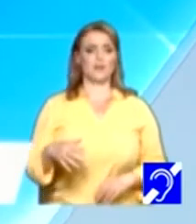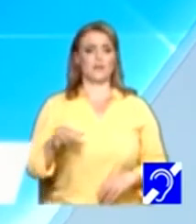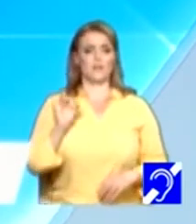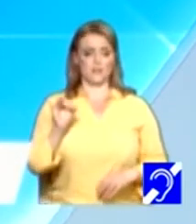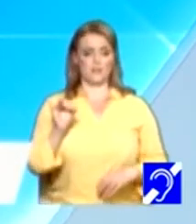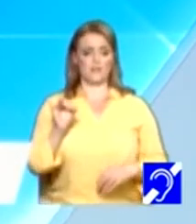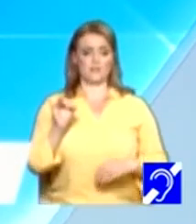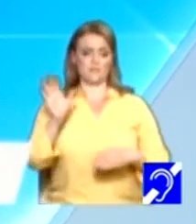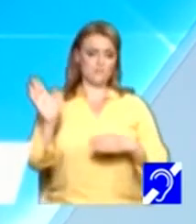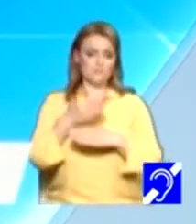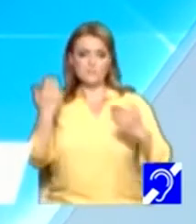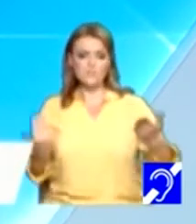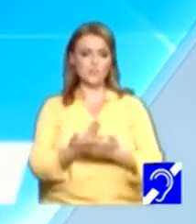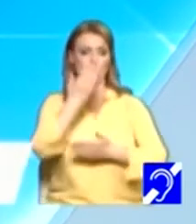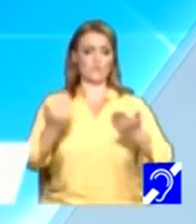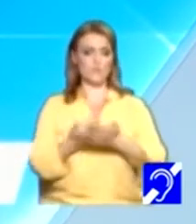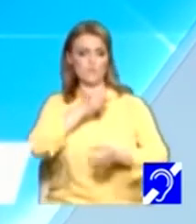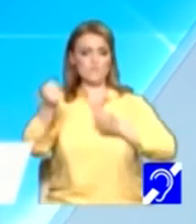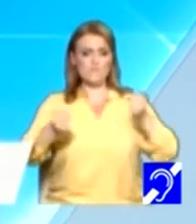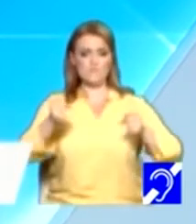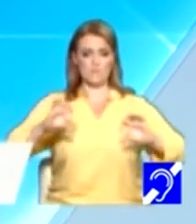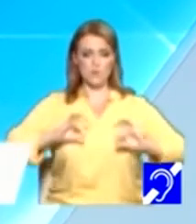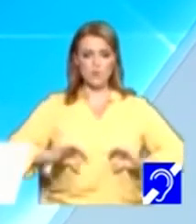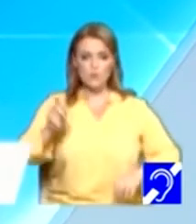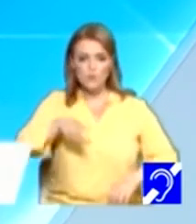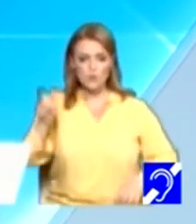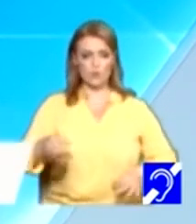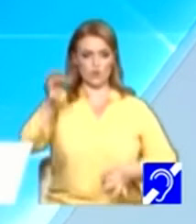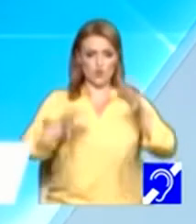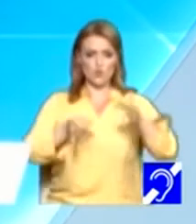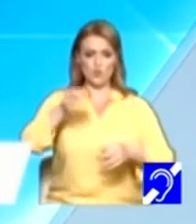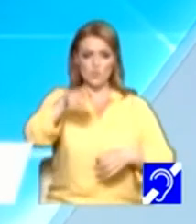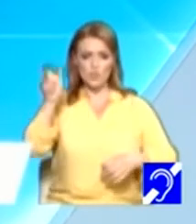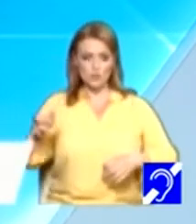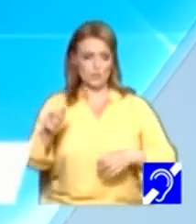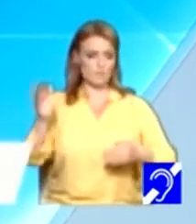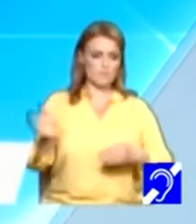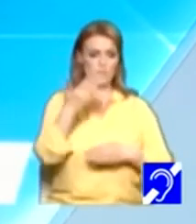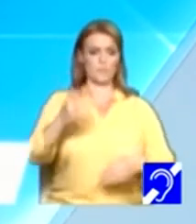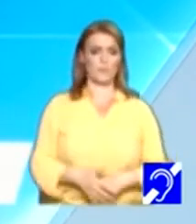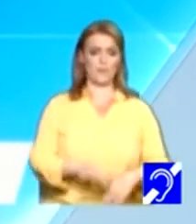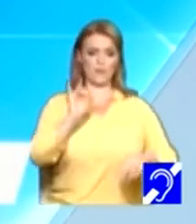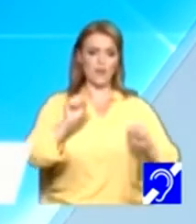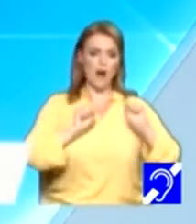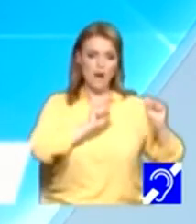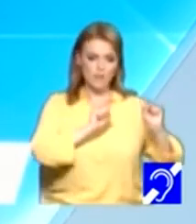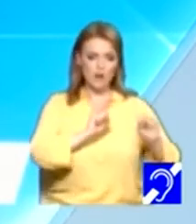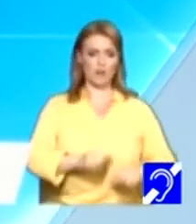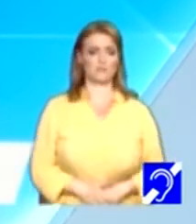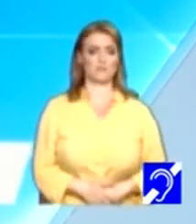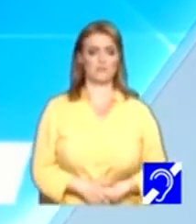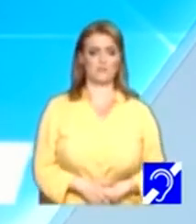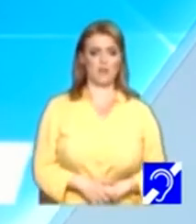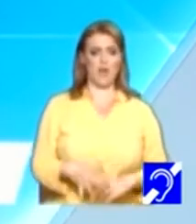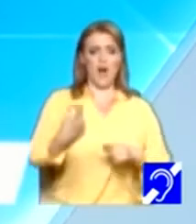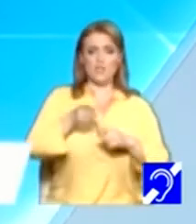procuratorilor, judecătorilor, procurorilor, judecătorilor, avocaților, care este pur și simplu